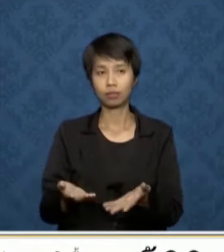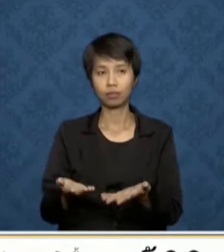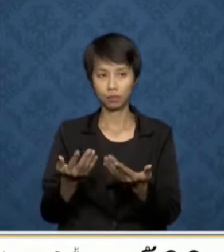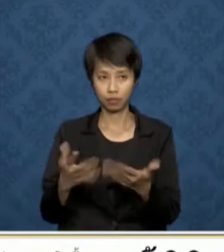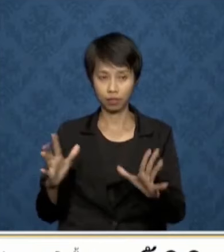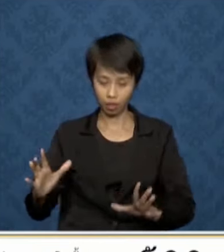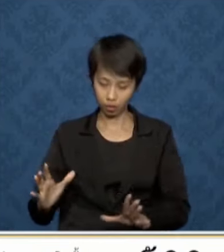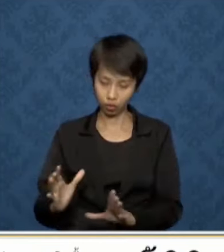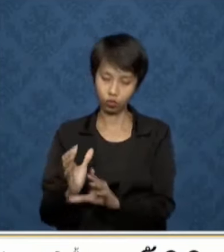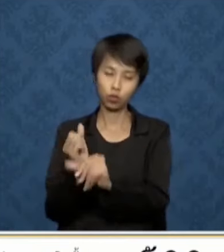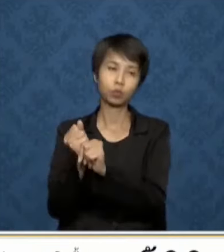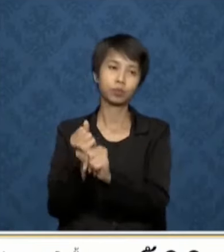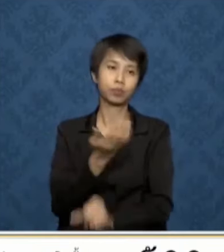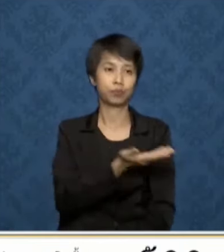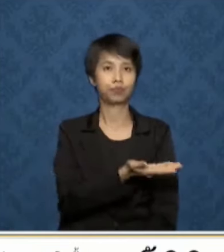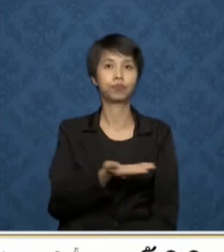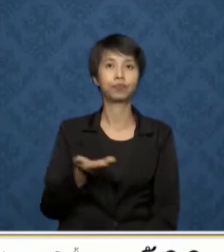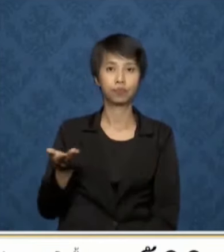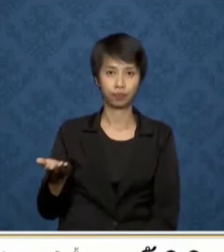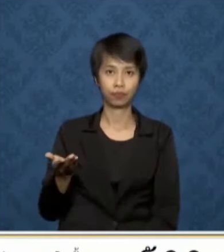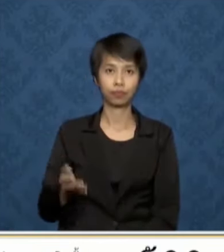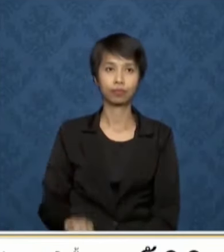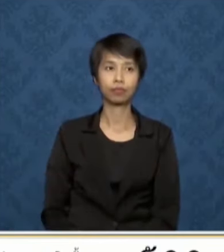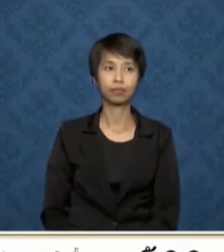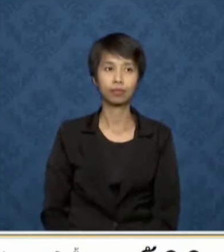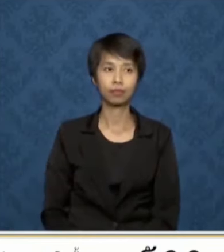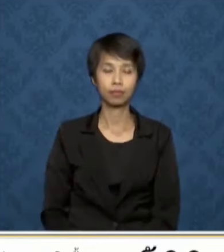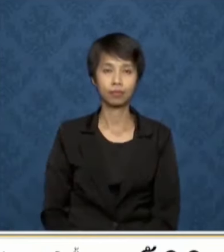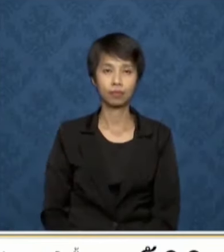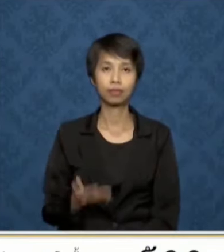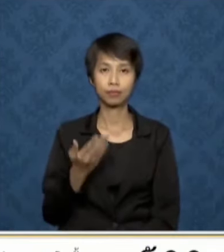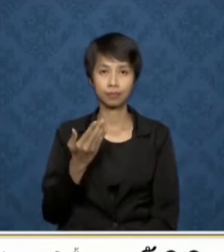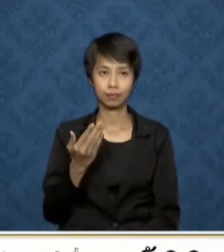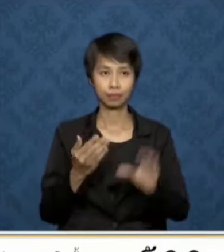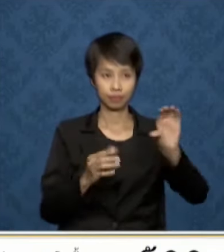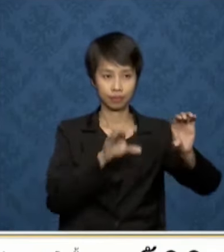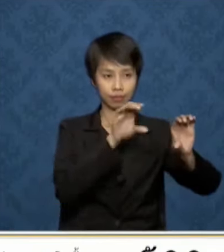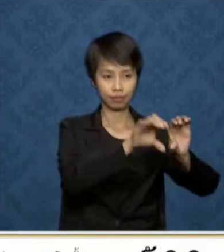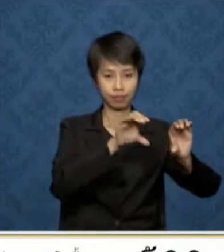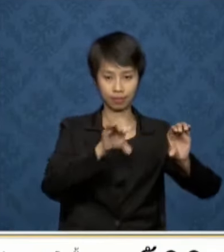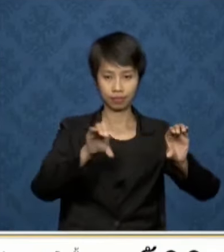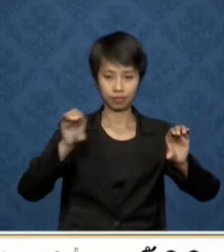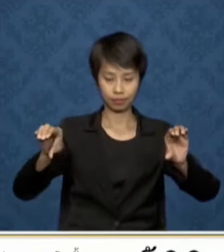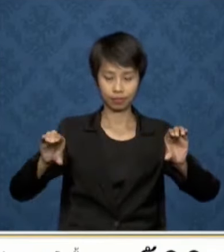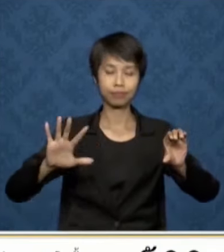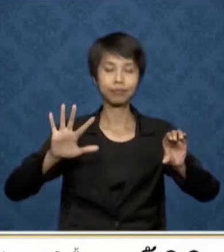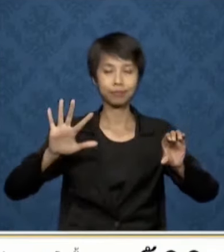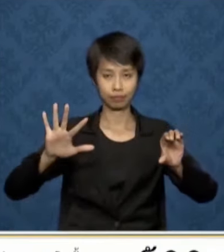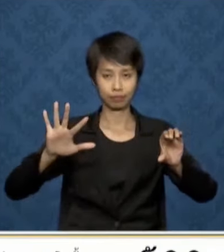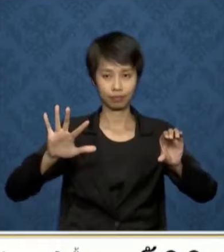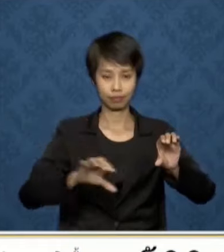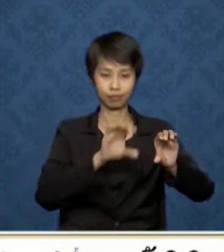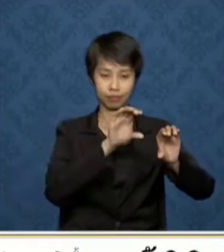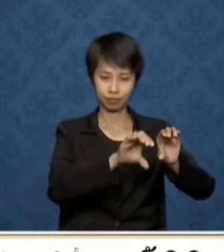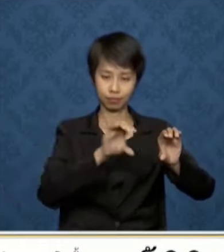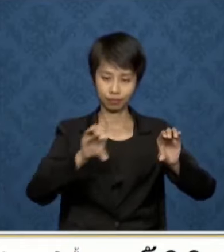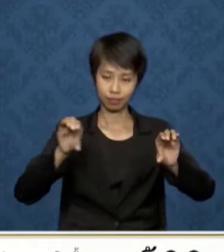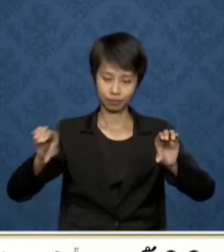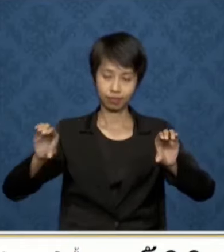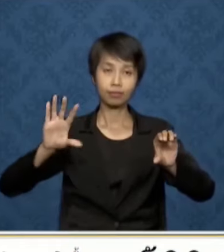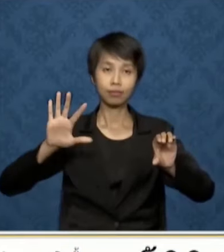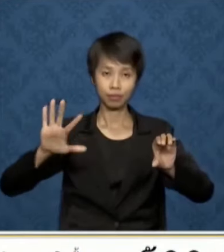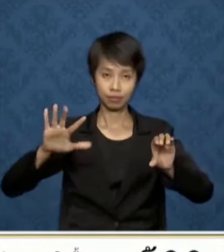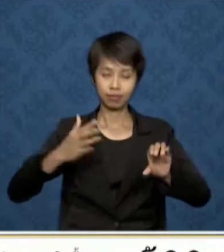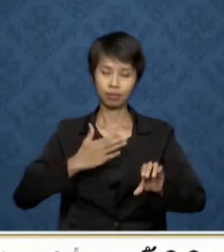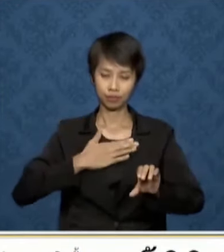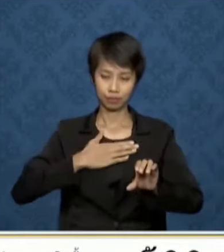สรุปออกมาได้เป็นโ่อัี้อัี้ก็โซ่ 5 ข้อแรกของวัี้มี 5 ข้อนะผม